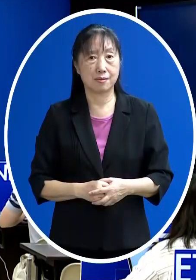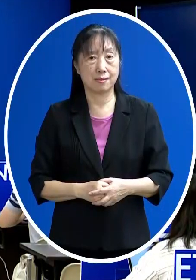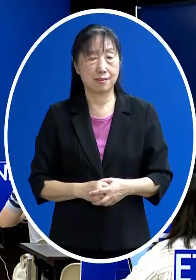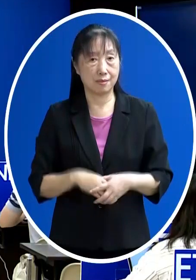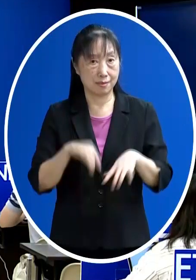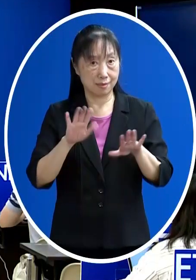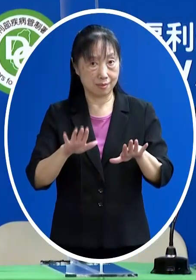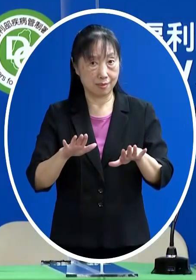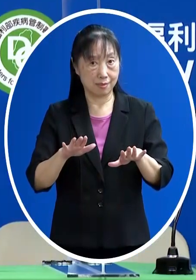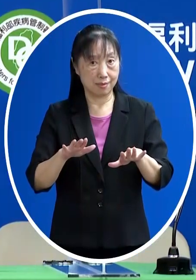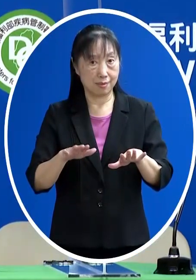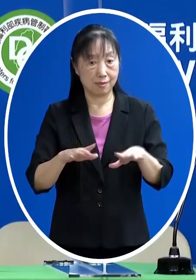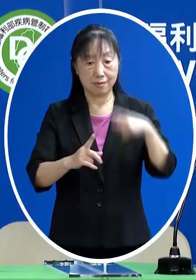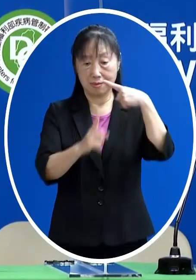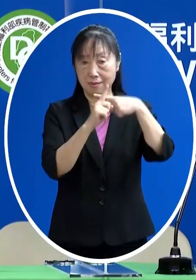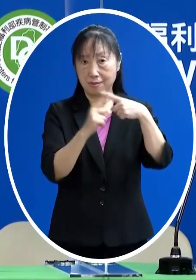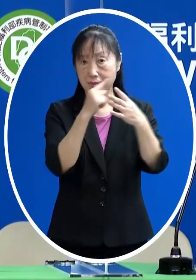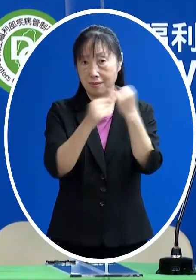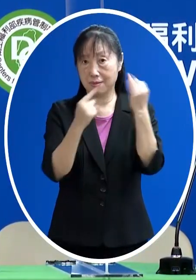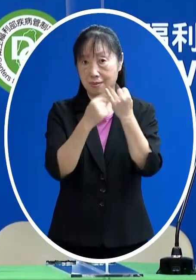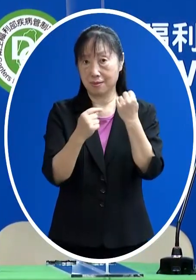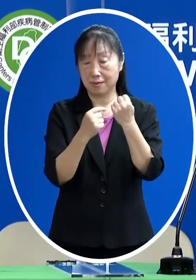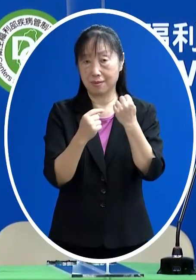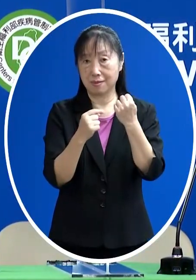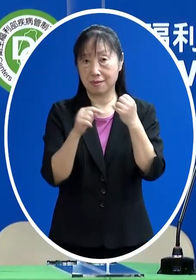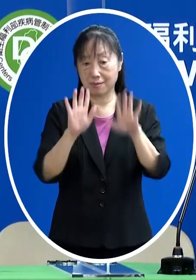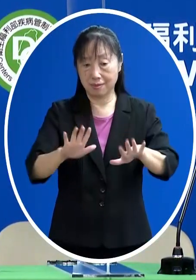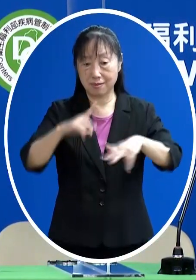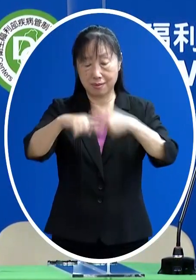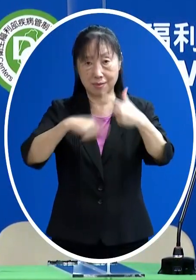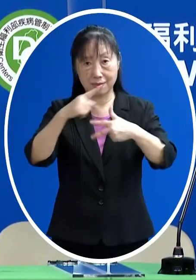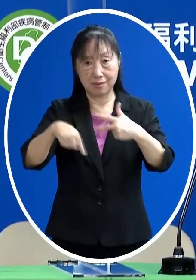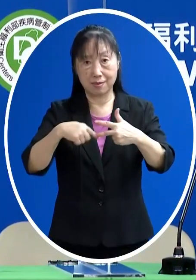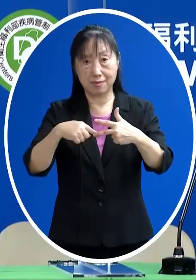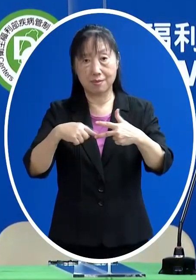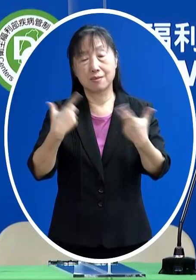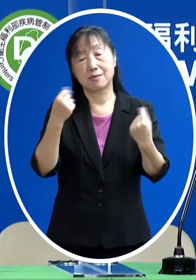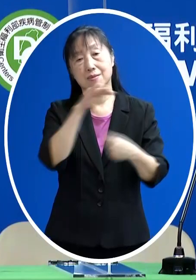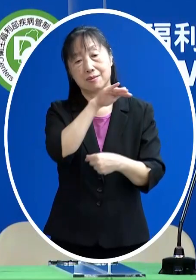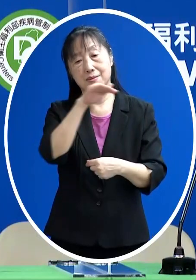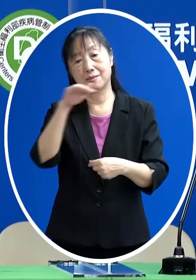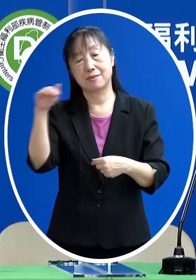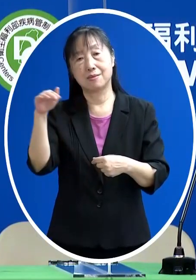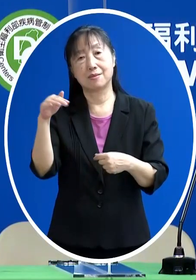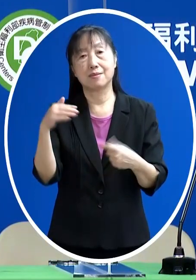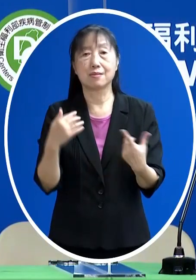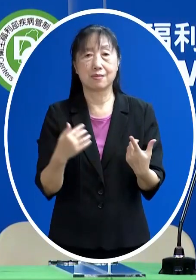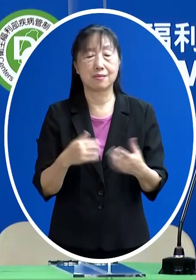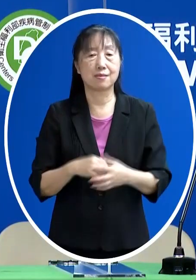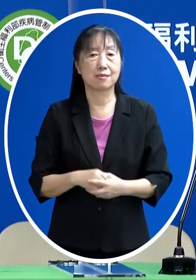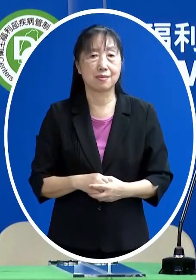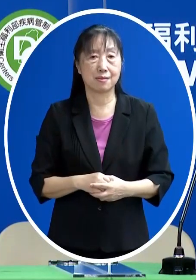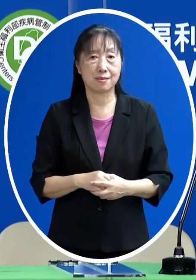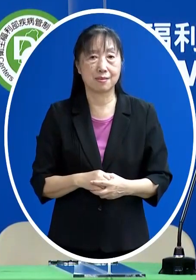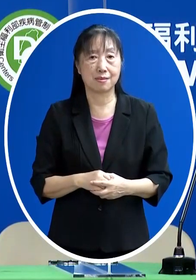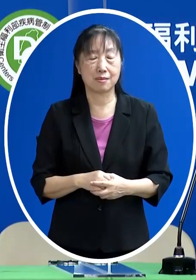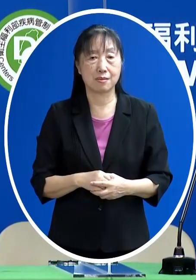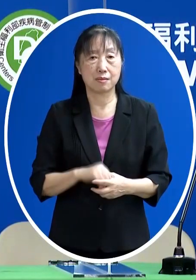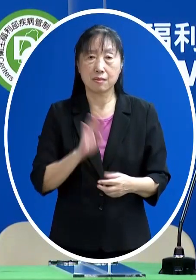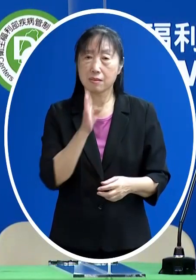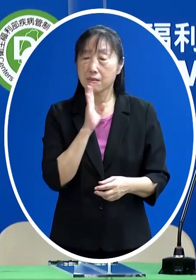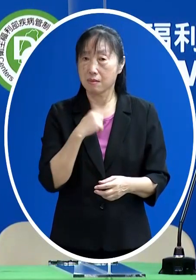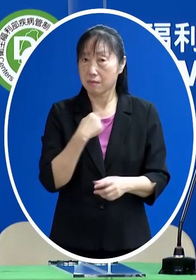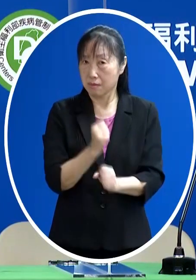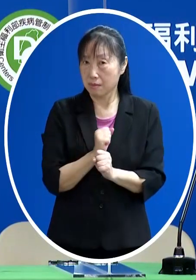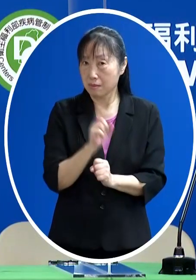那我们可以看到现在确诊的数字了哈。那以这一周来看的话，目前还是持平，整体来看。不过我们也发现